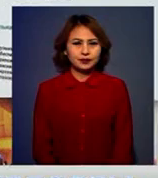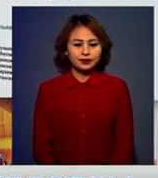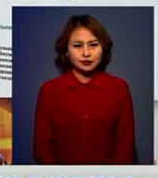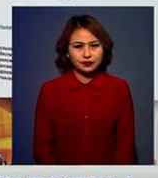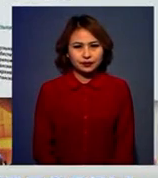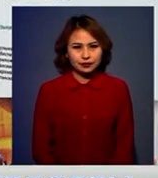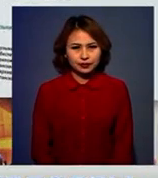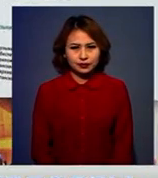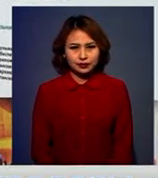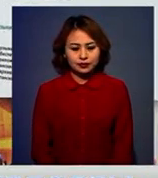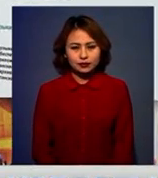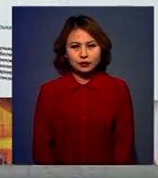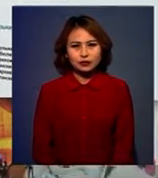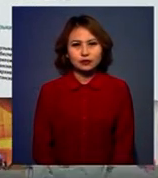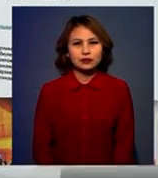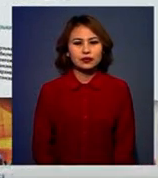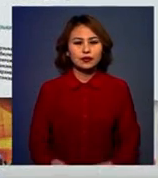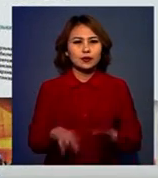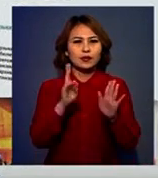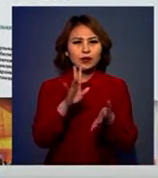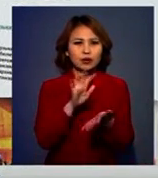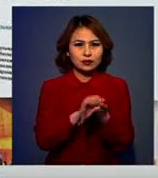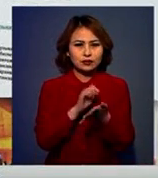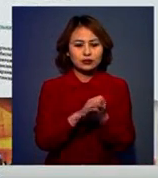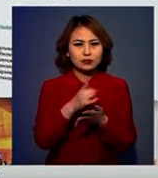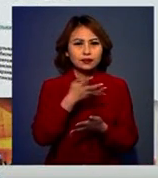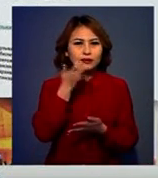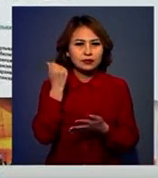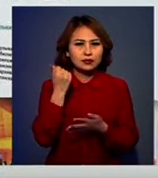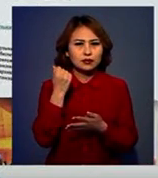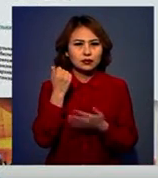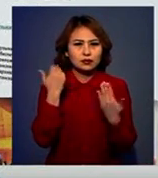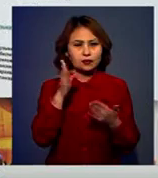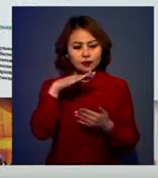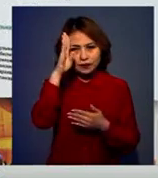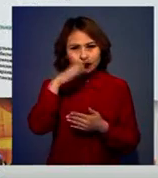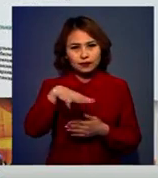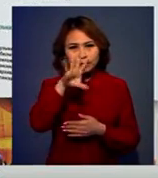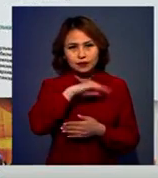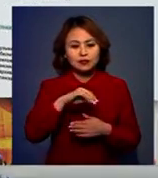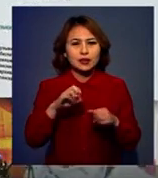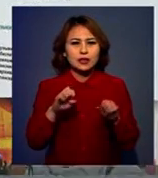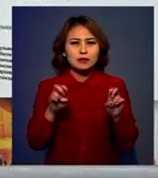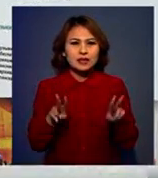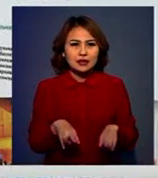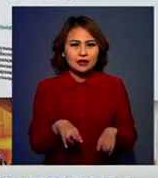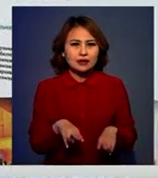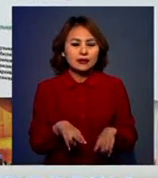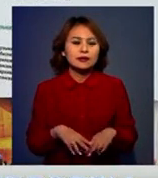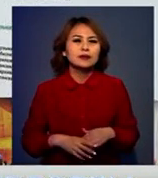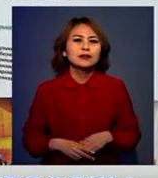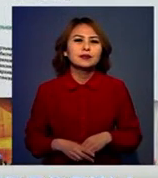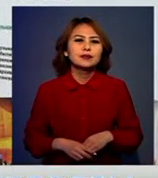Осы жиынтықтармен үздіксіз айналысқаның арқасында олардың ата-аналарының, мамандардың